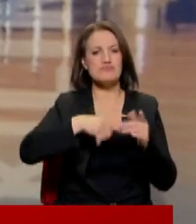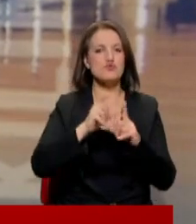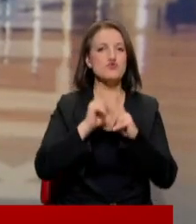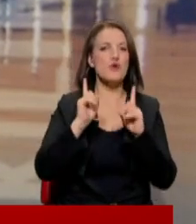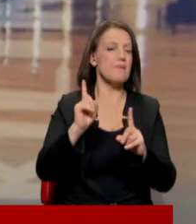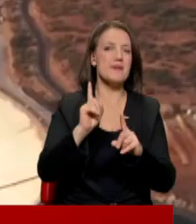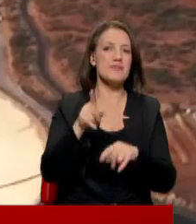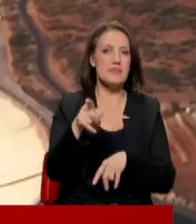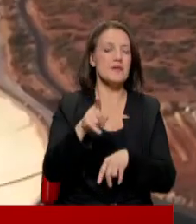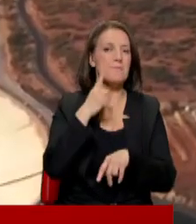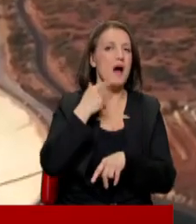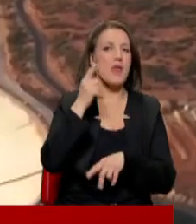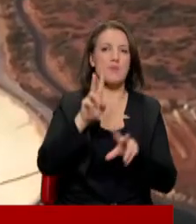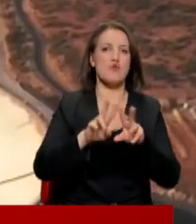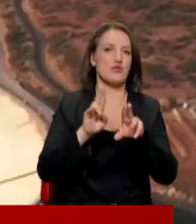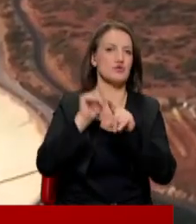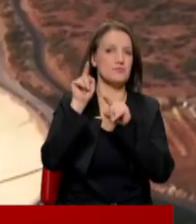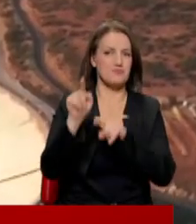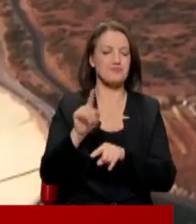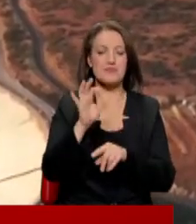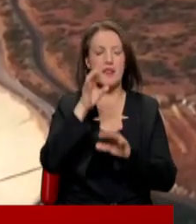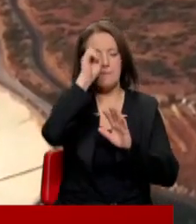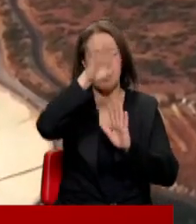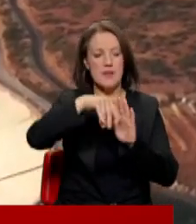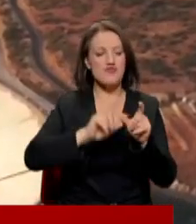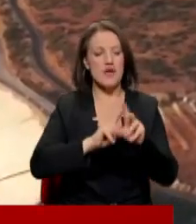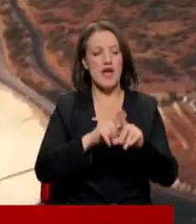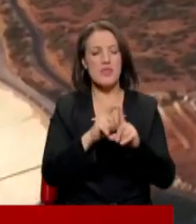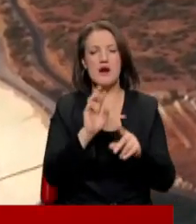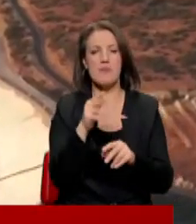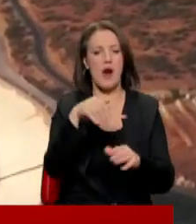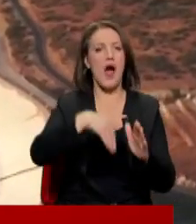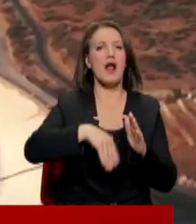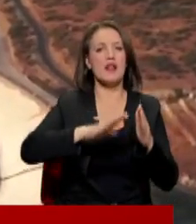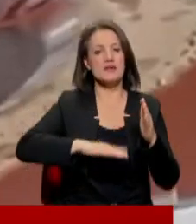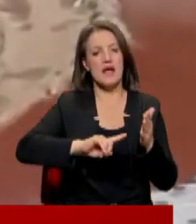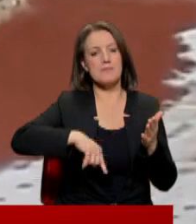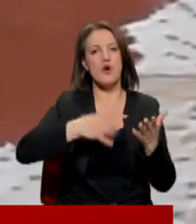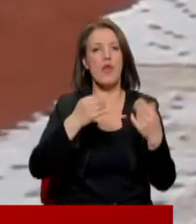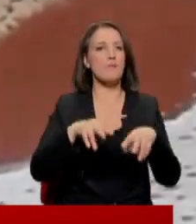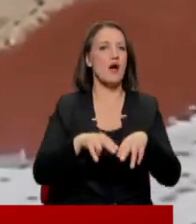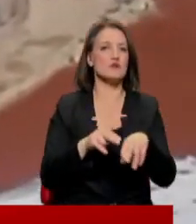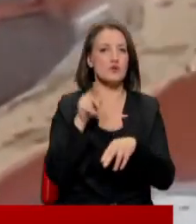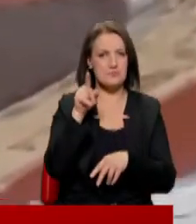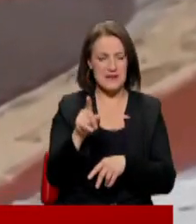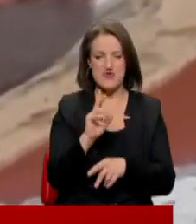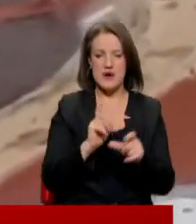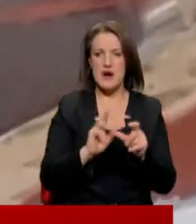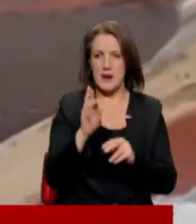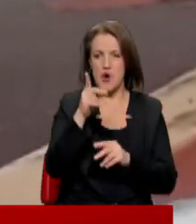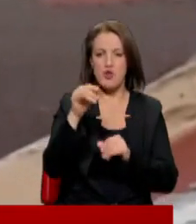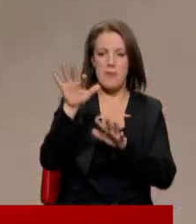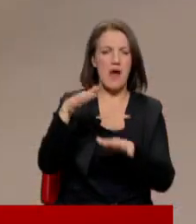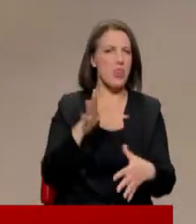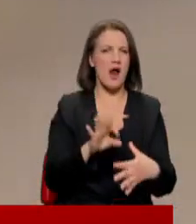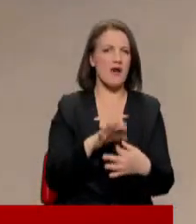Murat Kurum'a çıkıyor. Facianın yaşandığı altın madeninin ÇED raporunun altında imzası olan Murat Kurum, ÇED raporuyla toprak